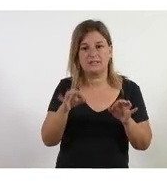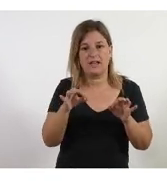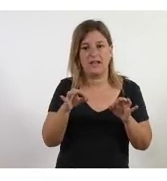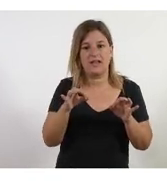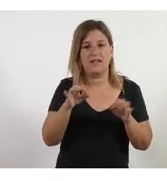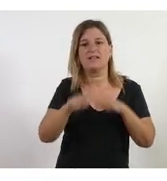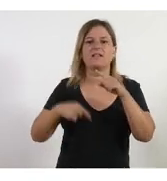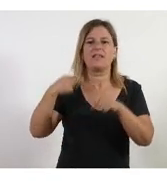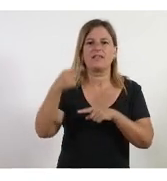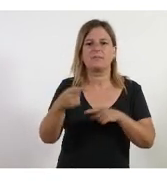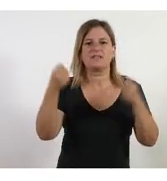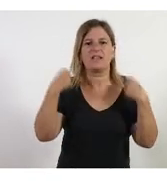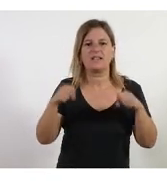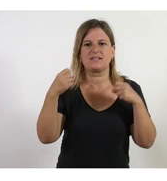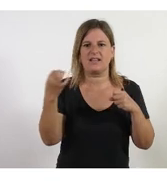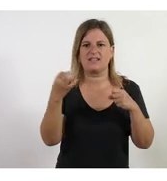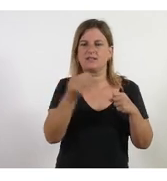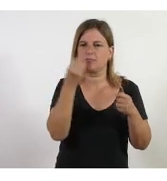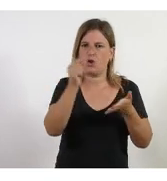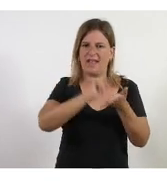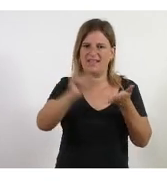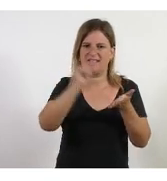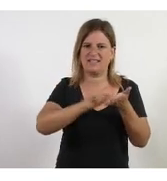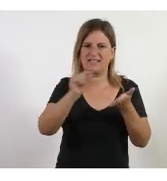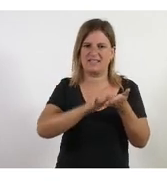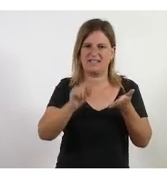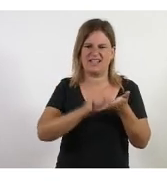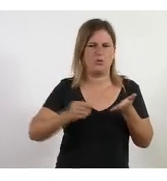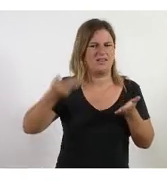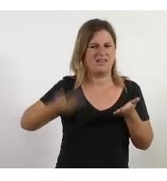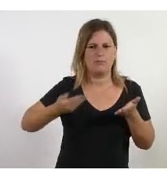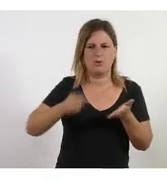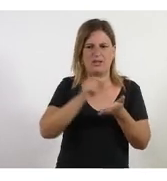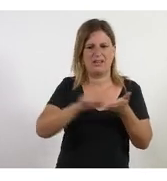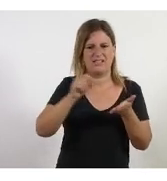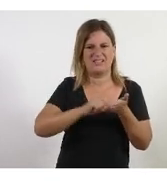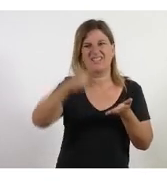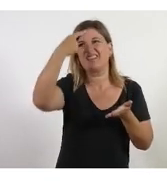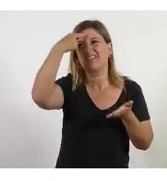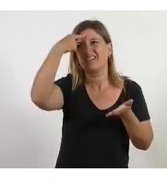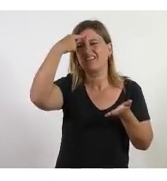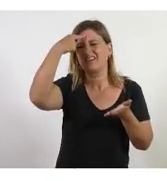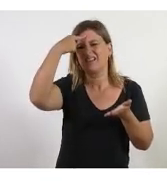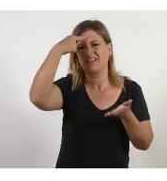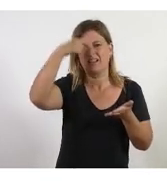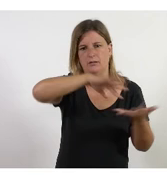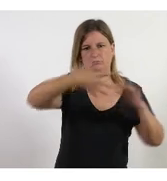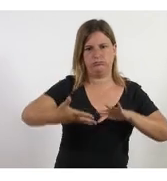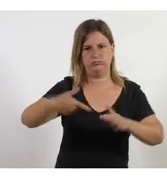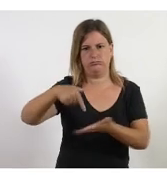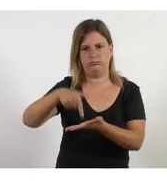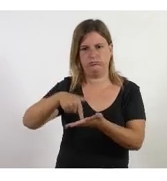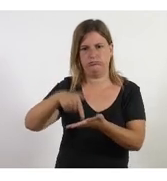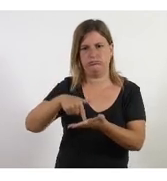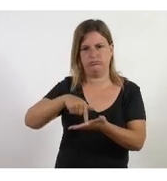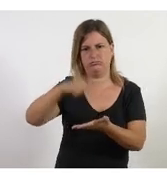L'exercici següent seria escriu. Escriu. És superimportant escriure. Treure les coses d'aquí, que ja està prou escalfada,